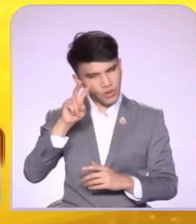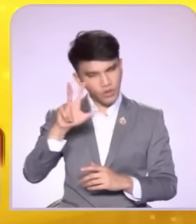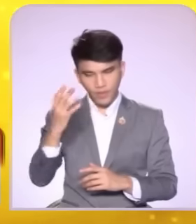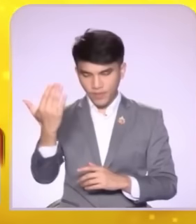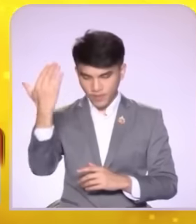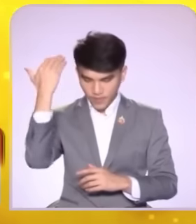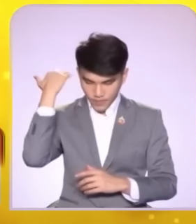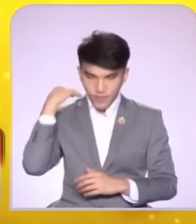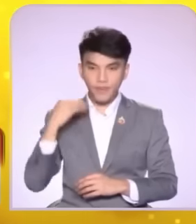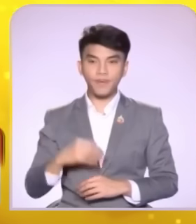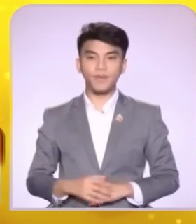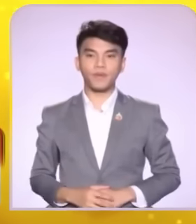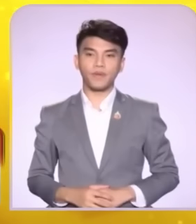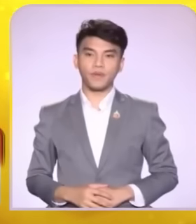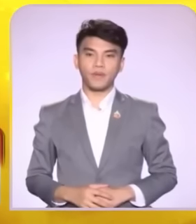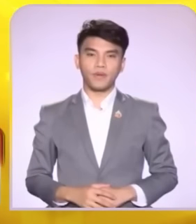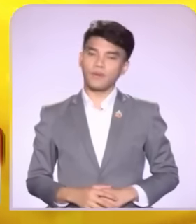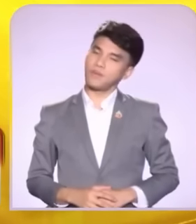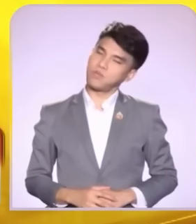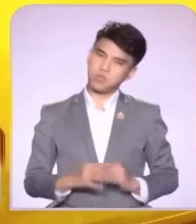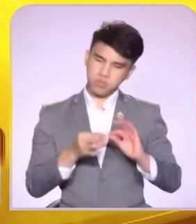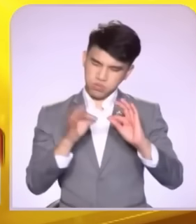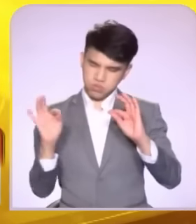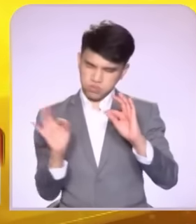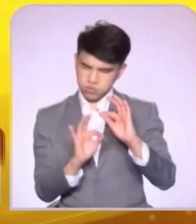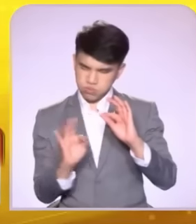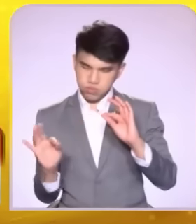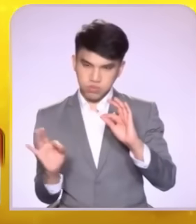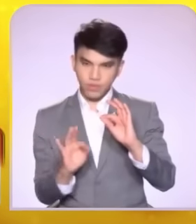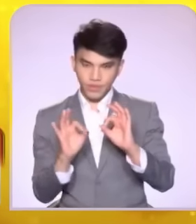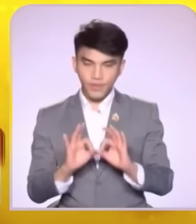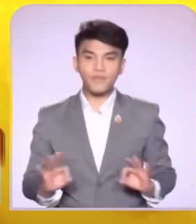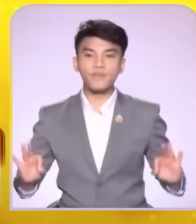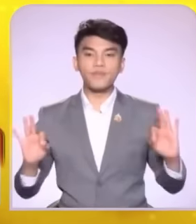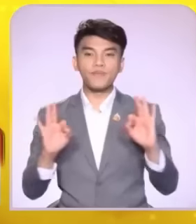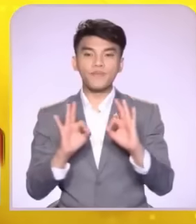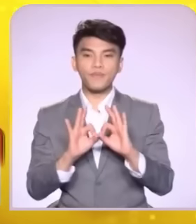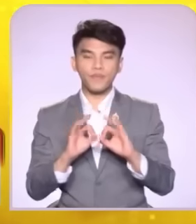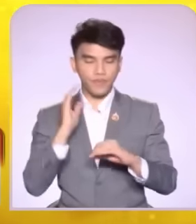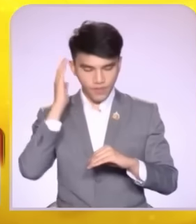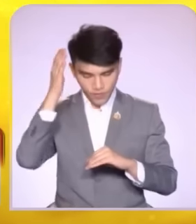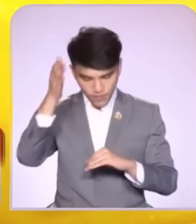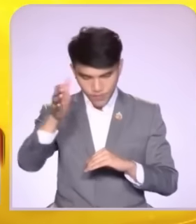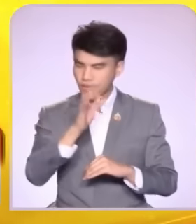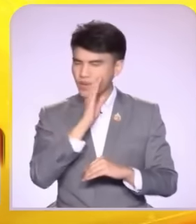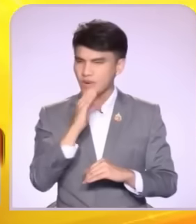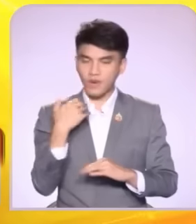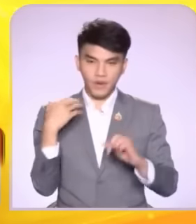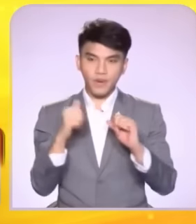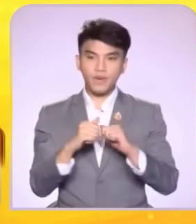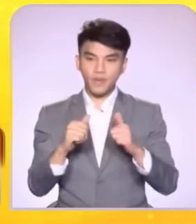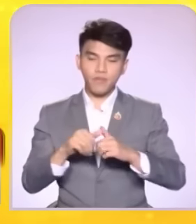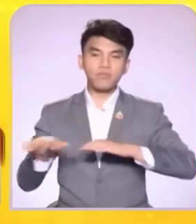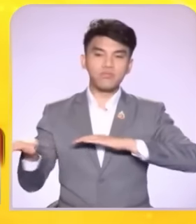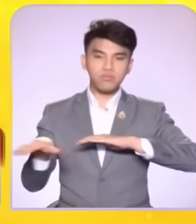านี ้ ค่ะ เนี่ยค่ะเขียนข้อความต่างๆเนี่ยเรียกว่ายาวเลยนะใจความสำคัญก็คือหลังจากนี้ถ้ามีอะไรพ